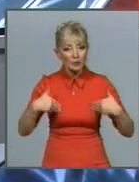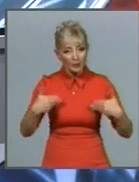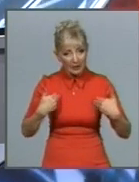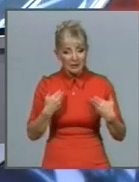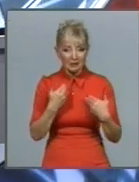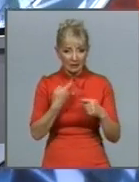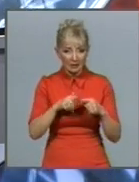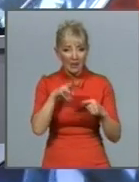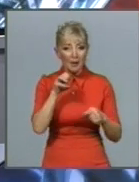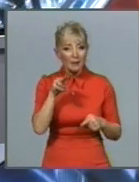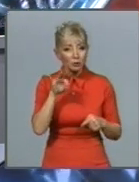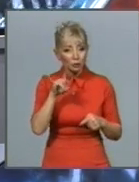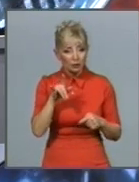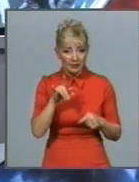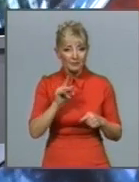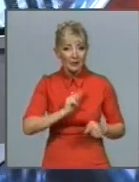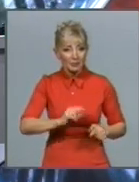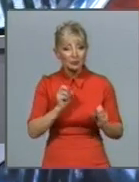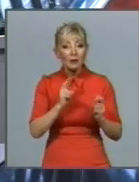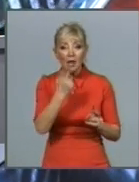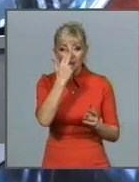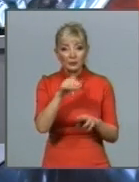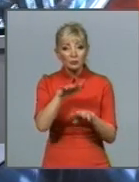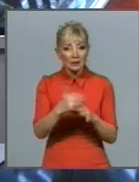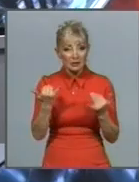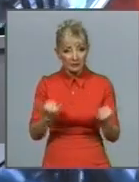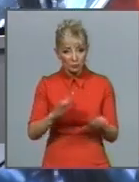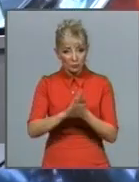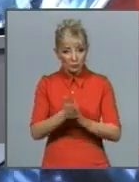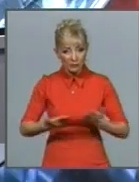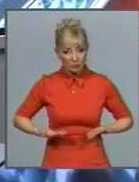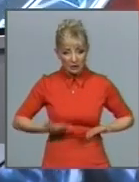методи роботи. Як адаптуються банки до сучасних умов життя – дивіться далі.